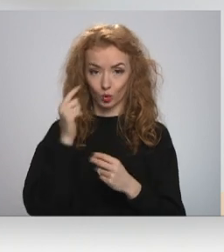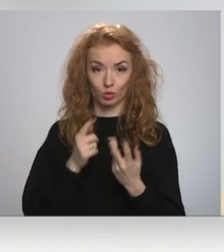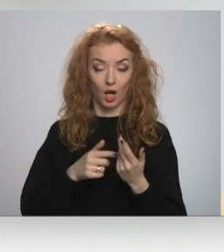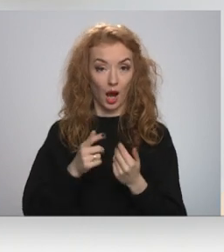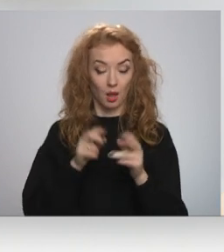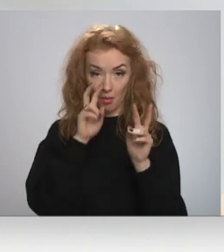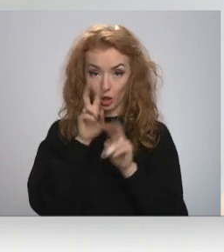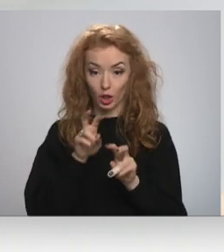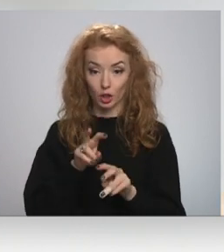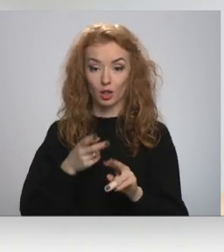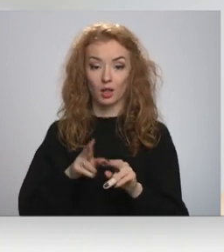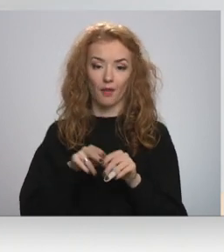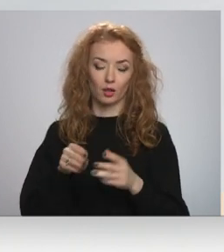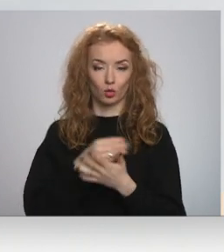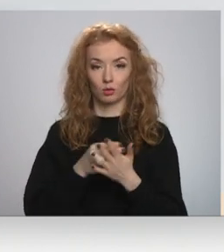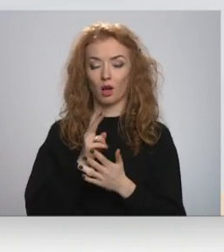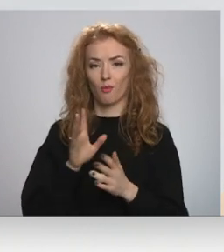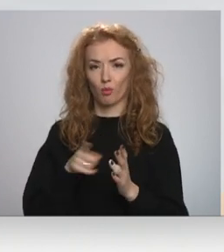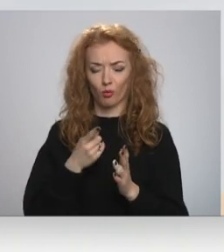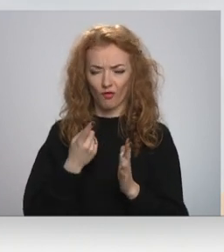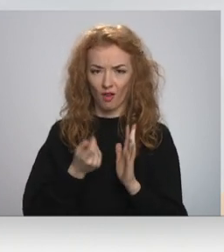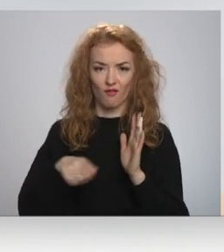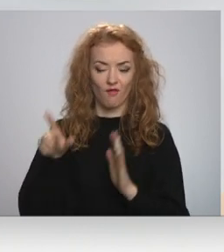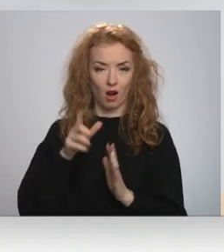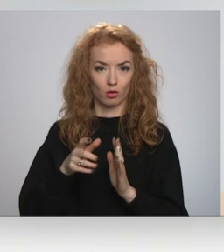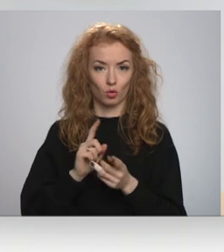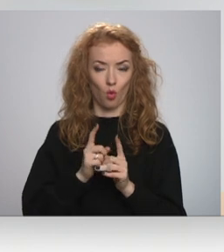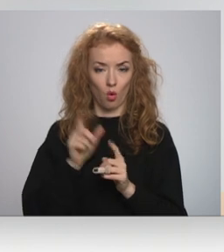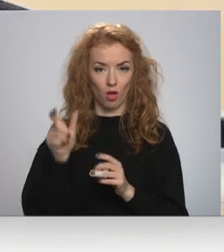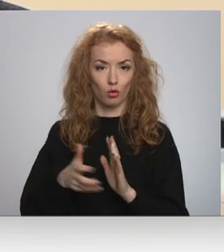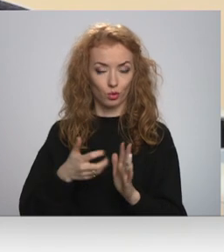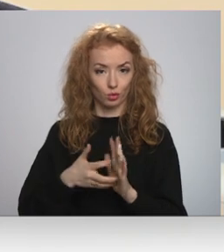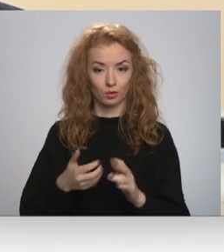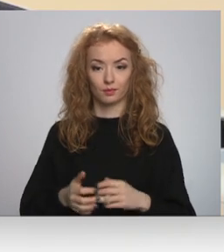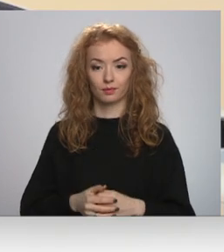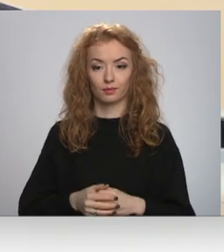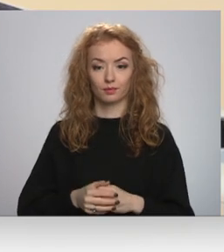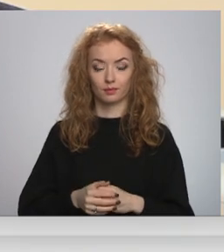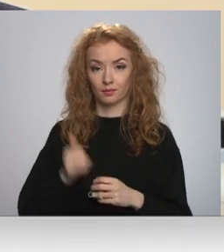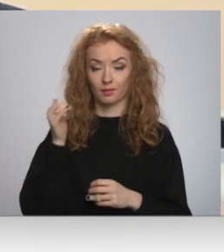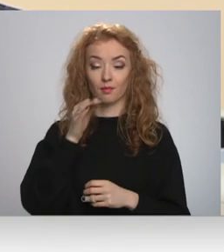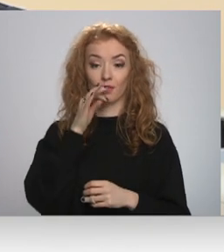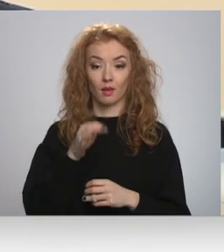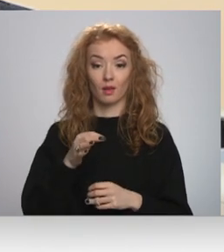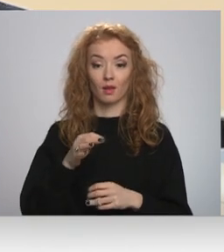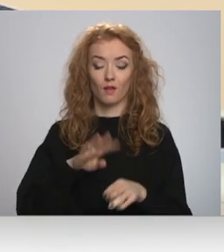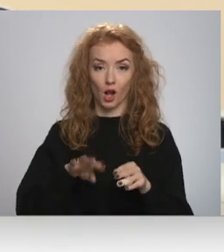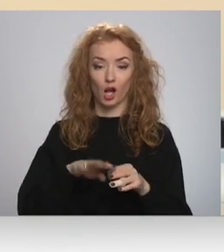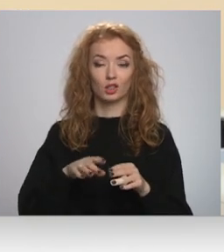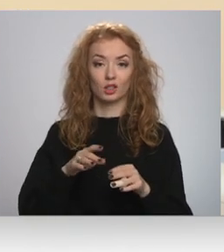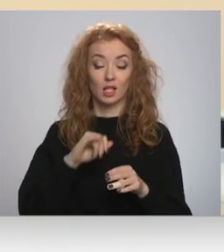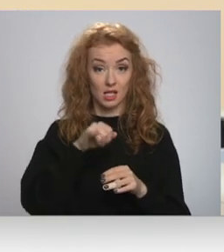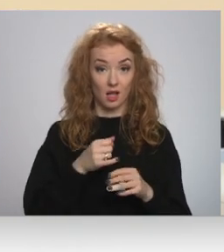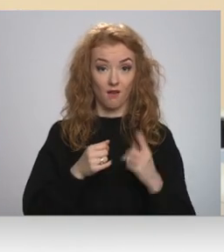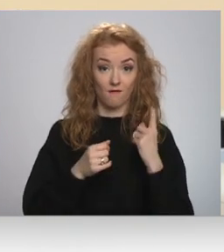pārskatīšanu, tad tas nozīmē, ka mums būs vēl vairāk skolotāju vajadzīgi. Tas, kā saka, savienotie trauki princips,